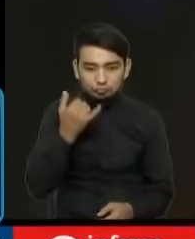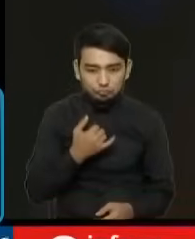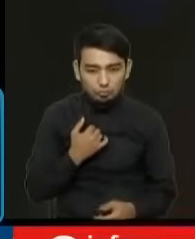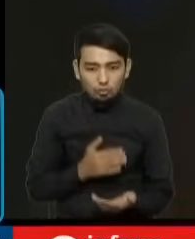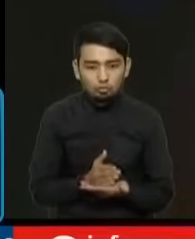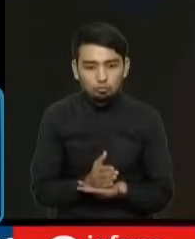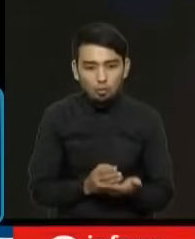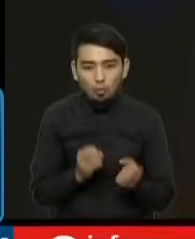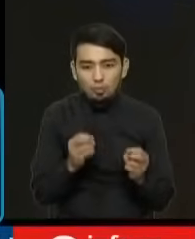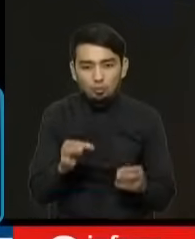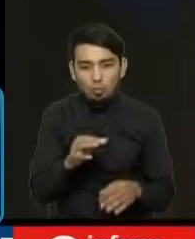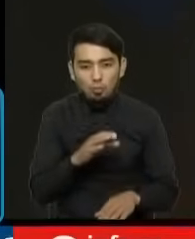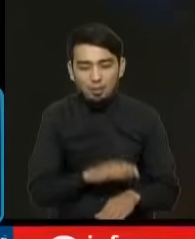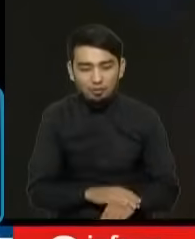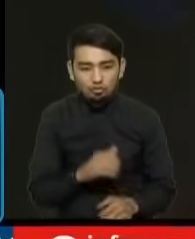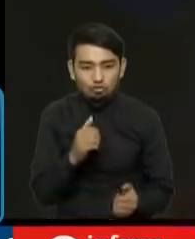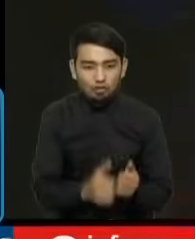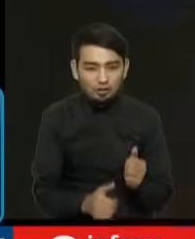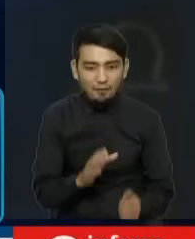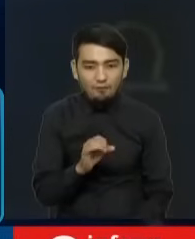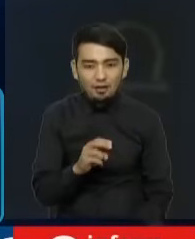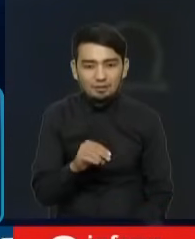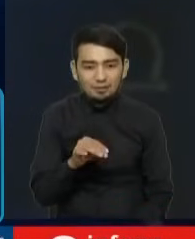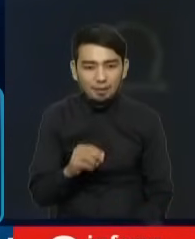службы безопасности банка, чаще всего по WhatsApp.